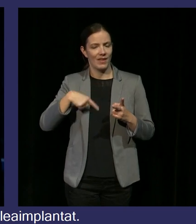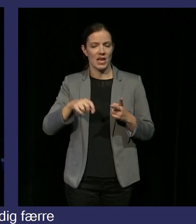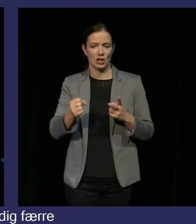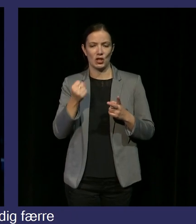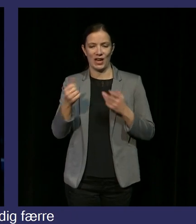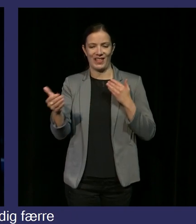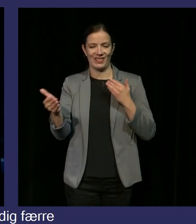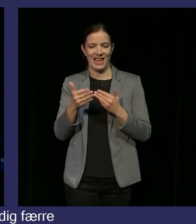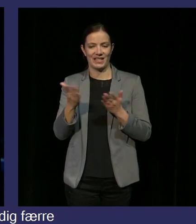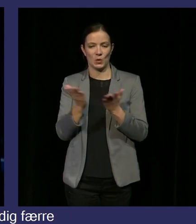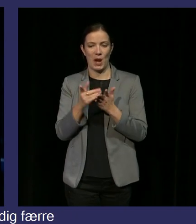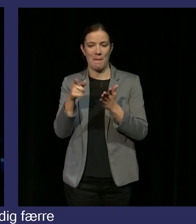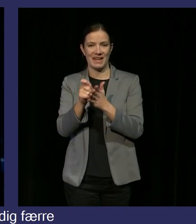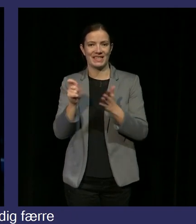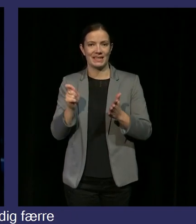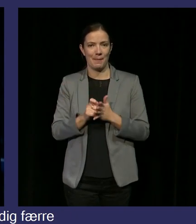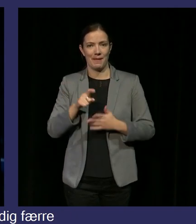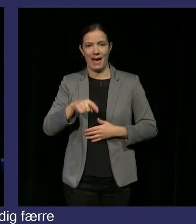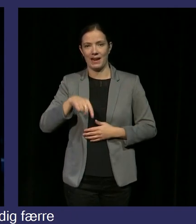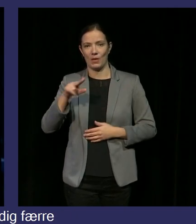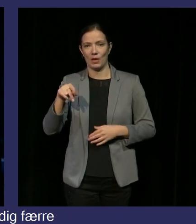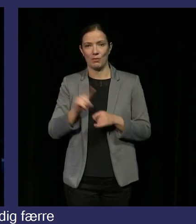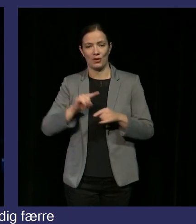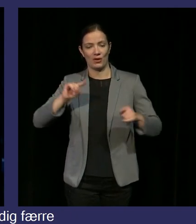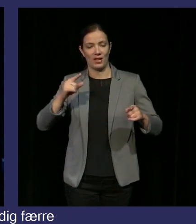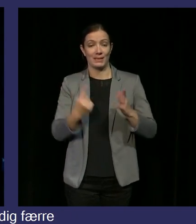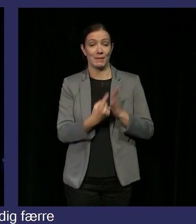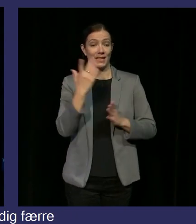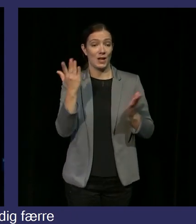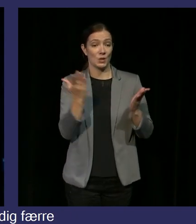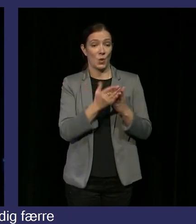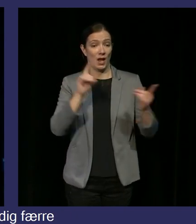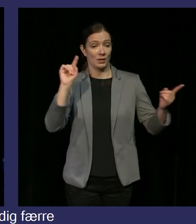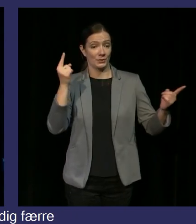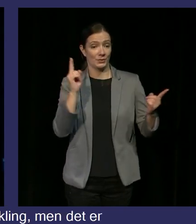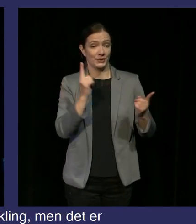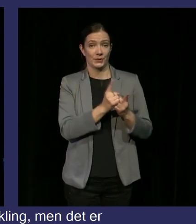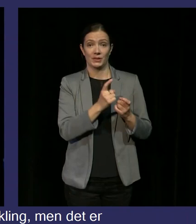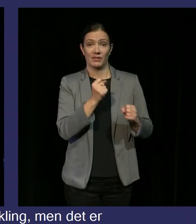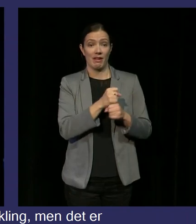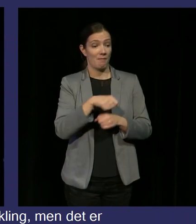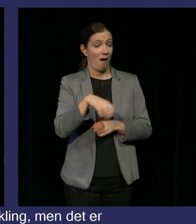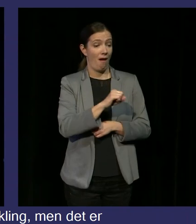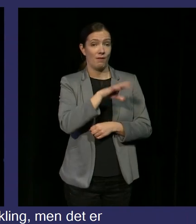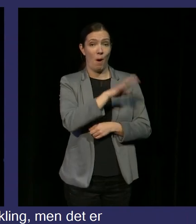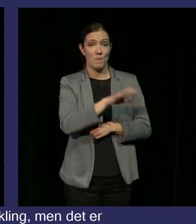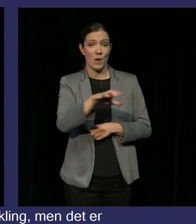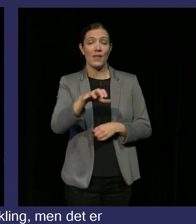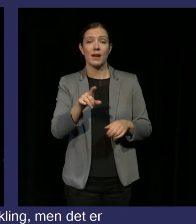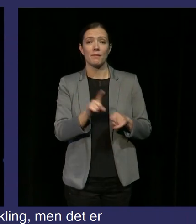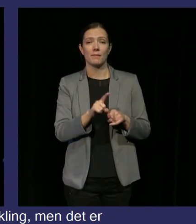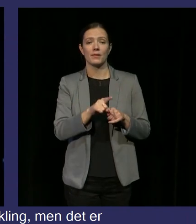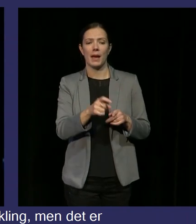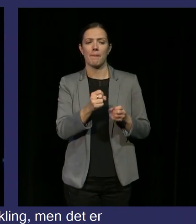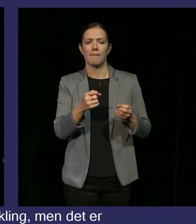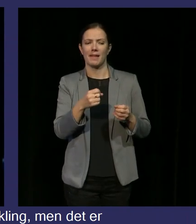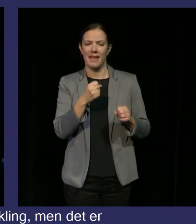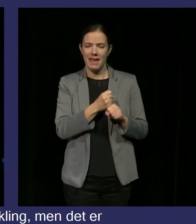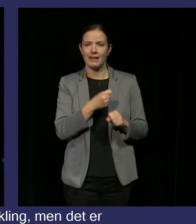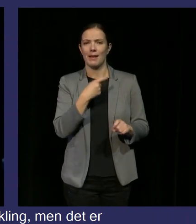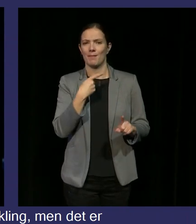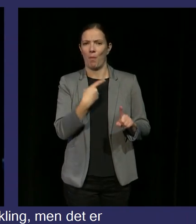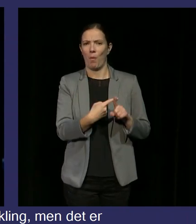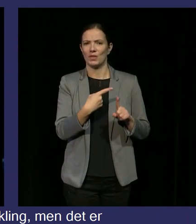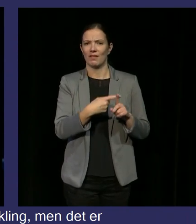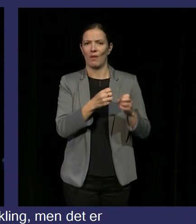styrket nærskoleprinsippet i Norge, og at vi har fått stadig færre spesialskoler innenfor alle områder, egentlig. Det jo på mange måter en positiv utvikling,